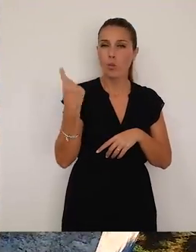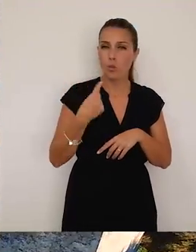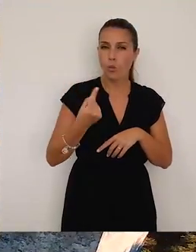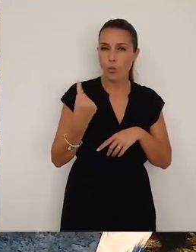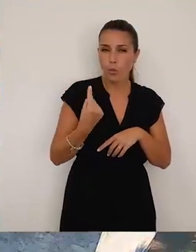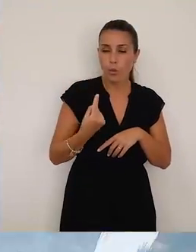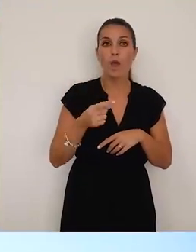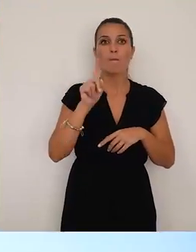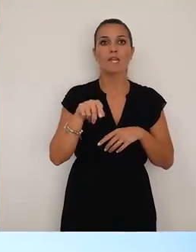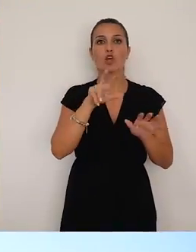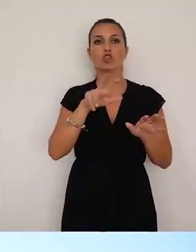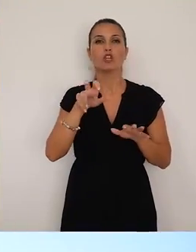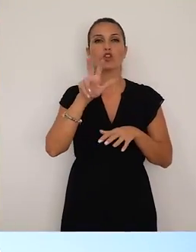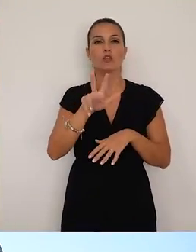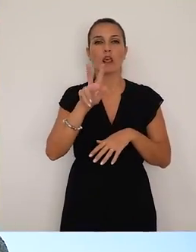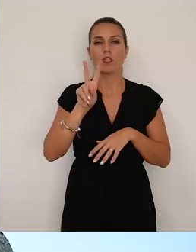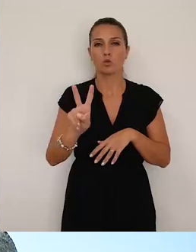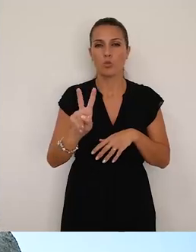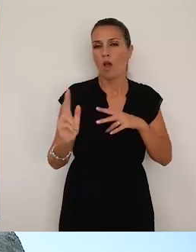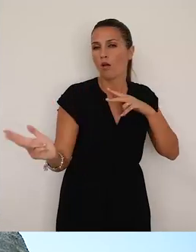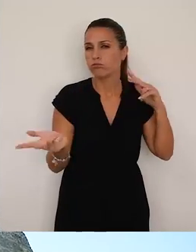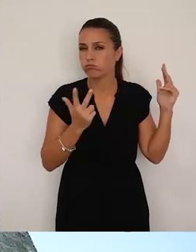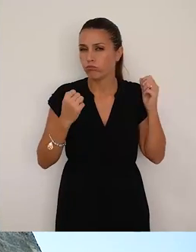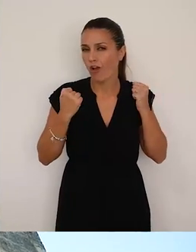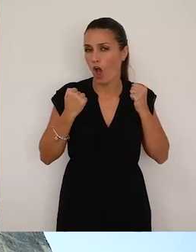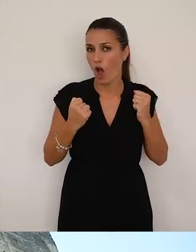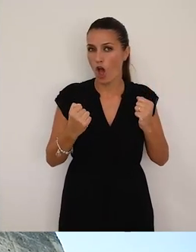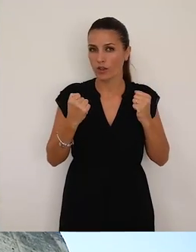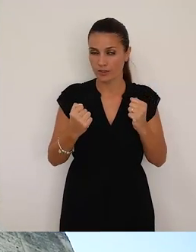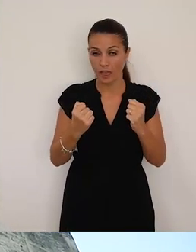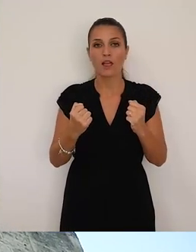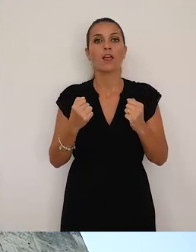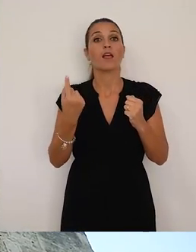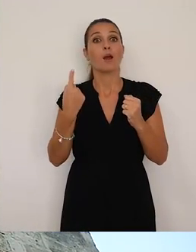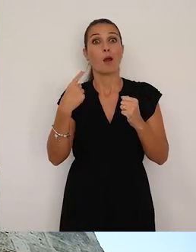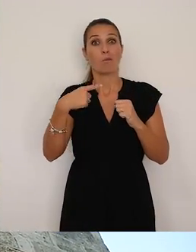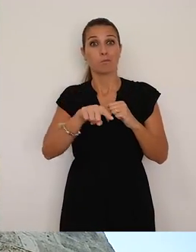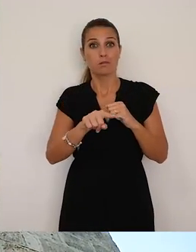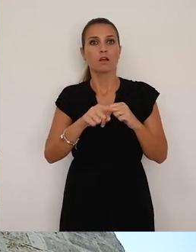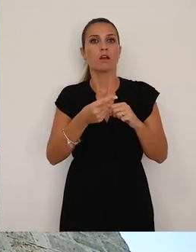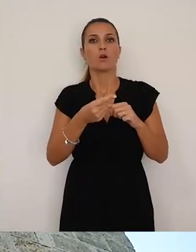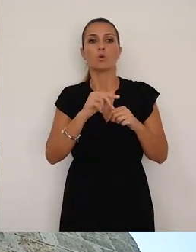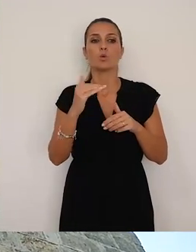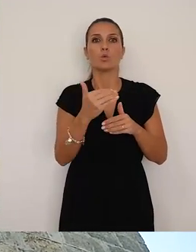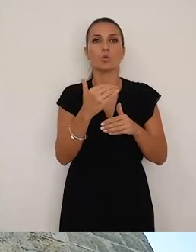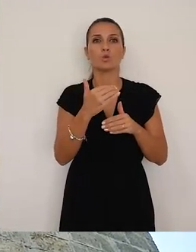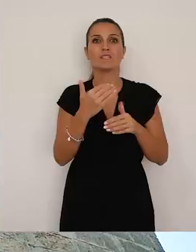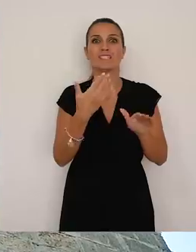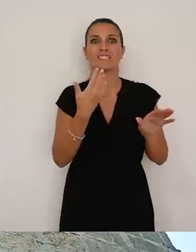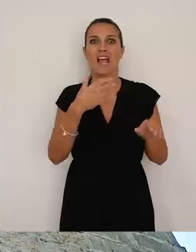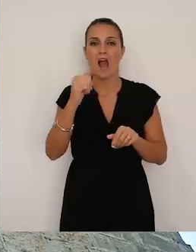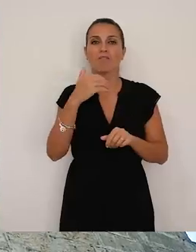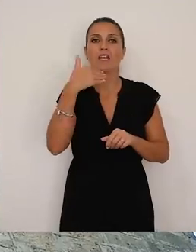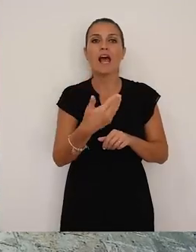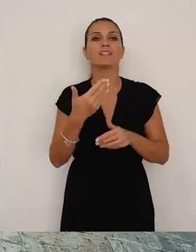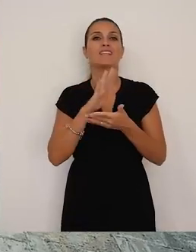nel 1832, tempesta che secondo la tradizione devozionale fu mitigata grazie all'intervento salvifico della